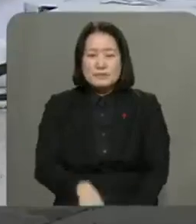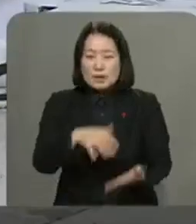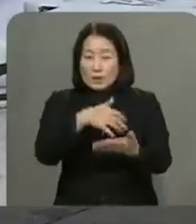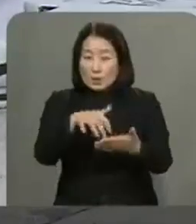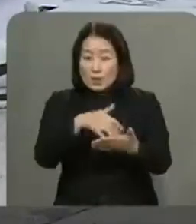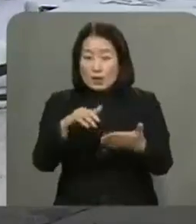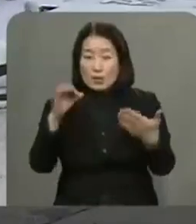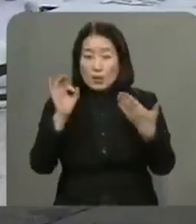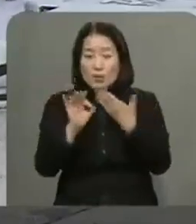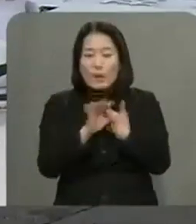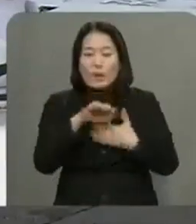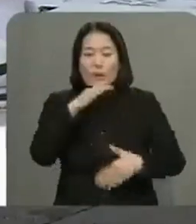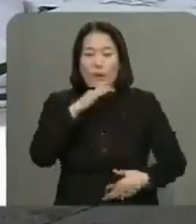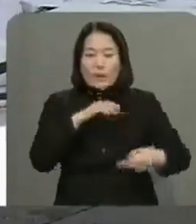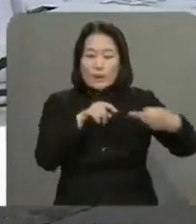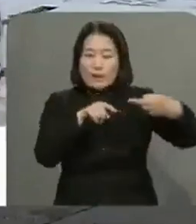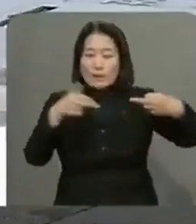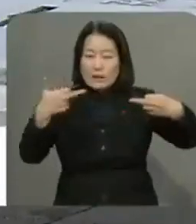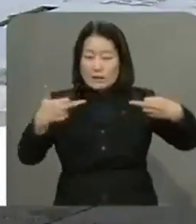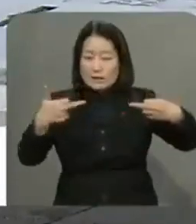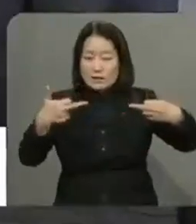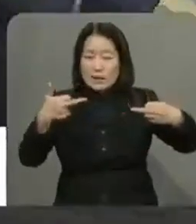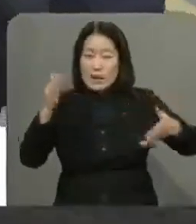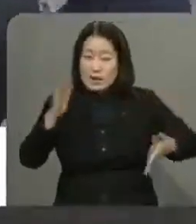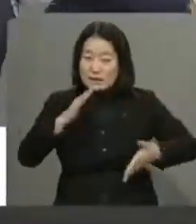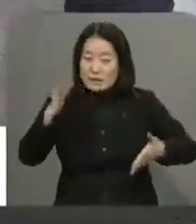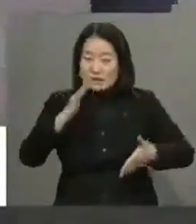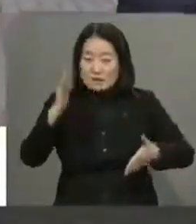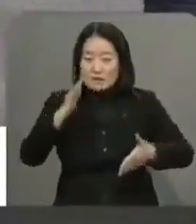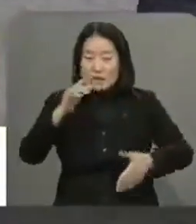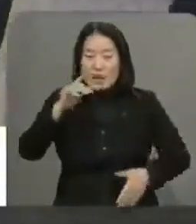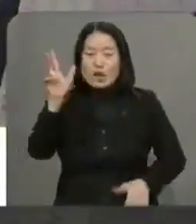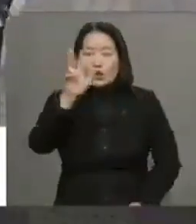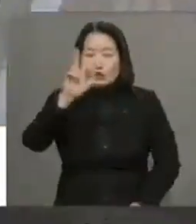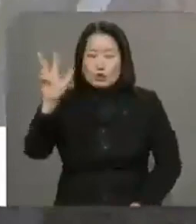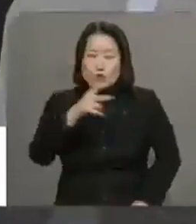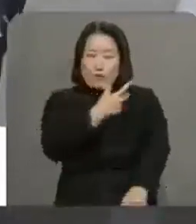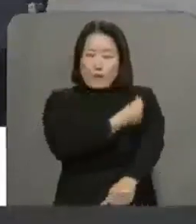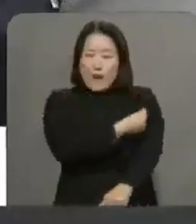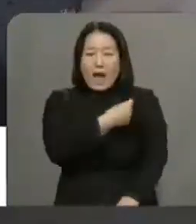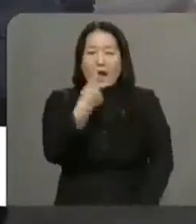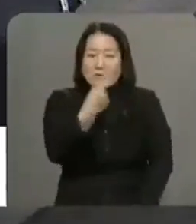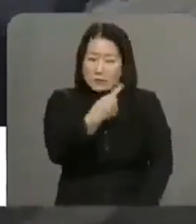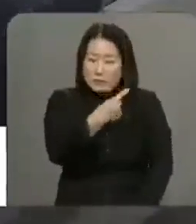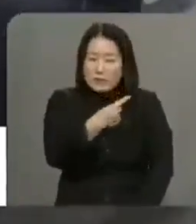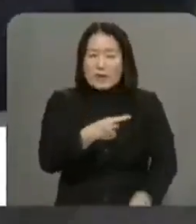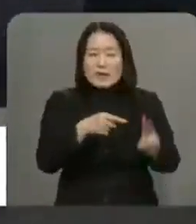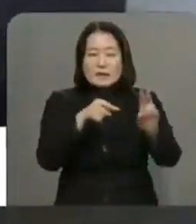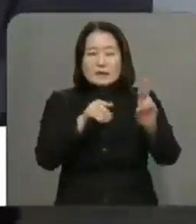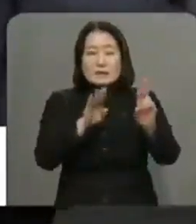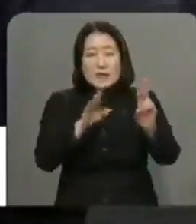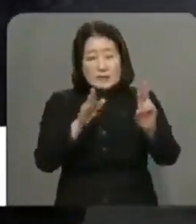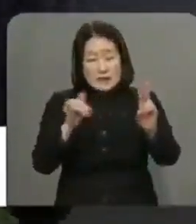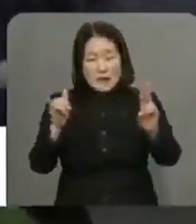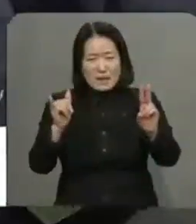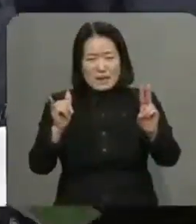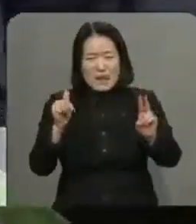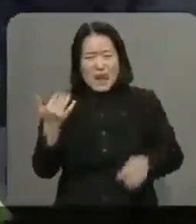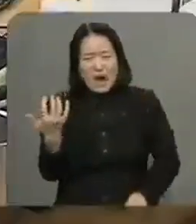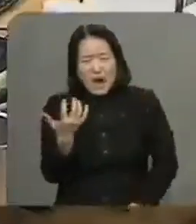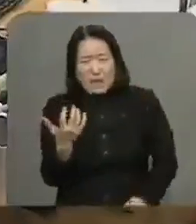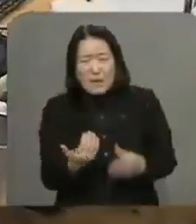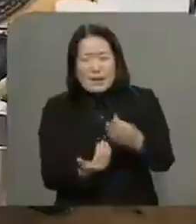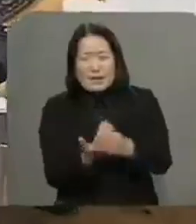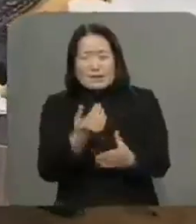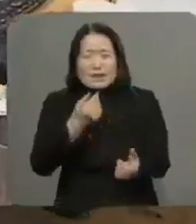보면 만 열두 살에서 17세 사이 청소년들의 경우 전국의 백신접종 자 천 명당 2.4 명꼴로 이상반응 신고가